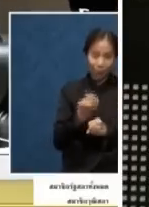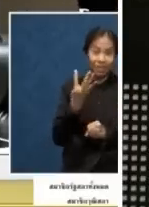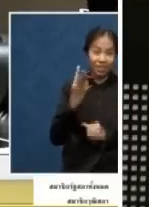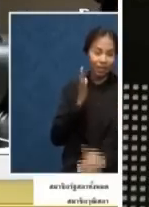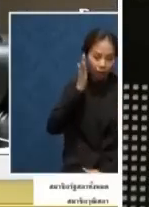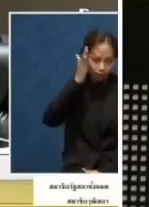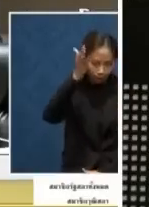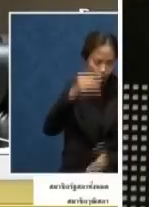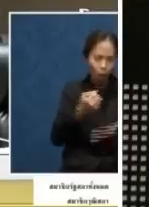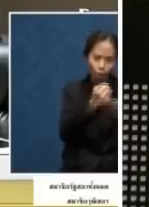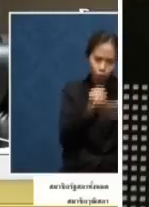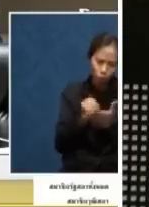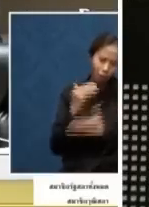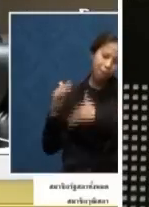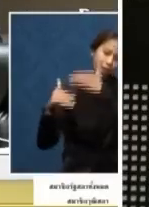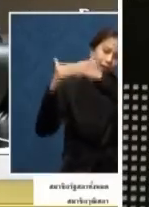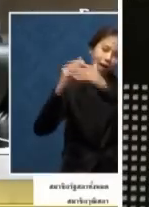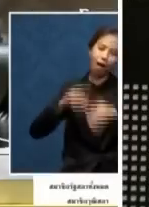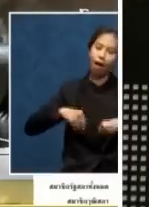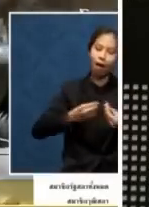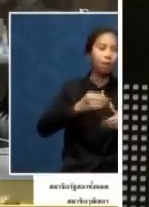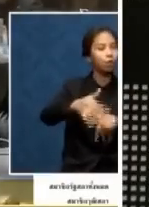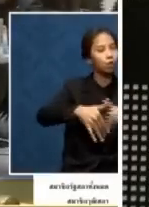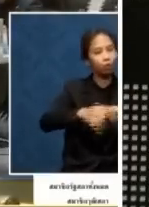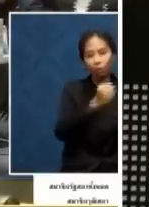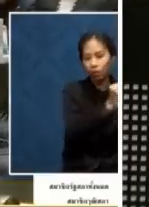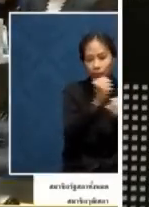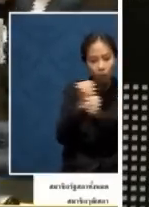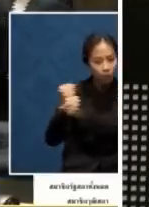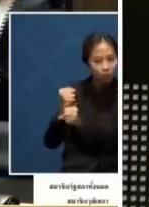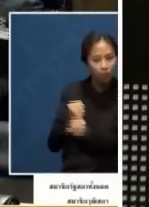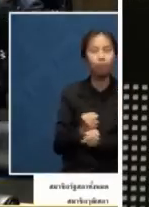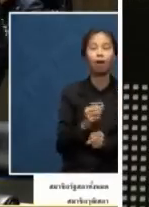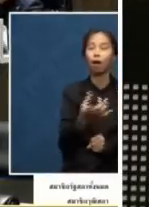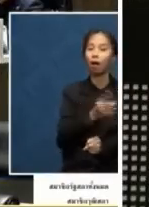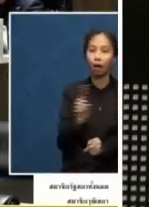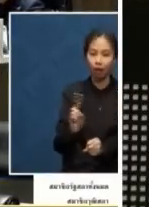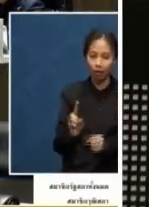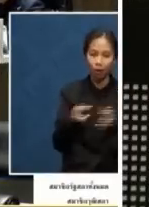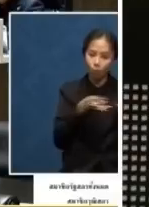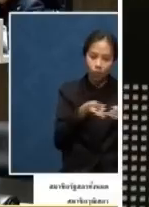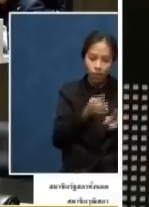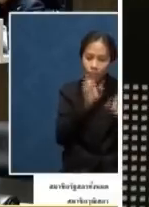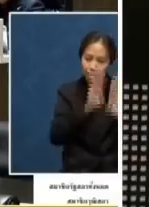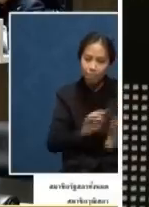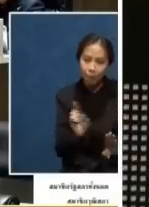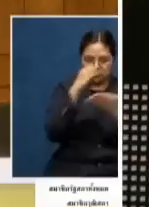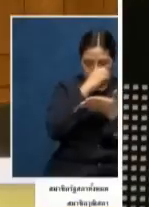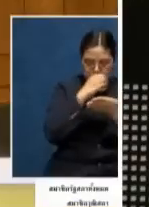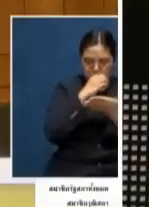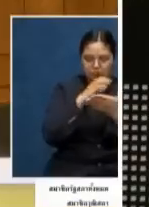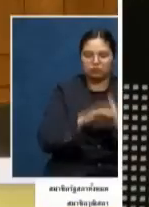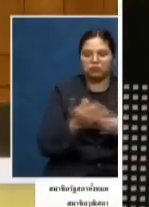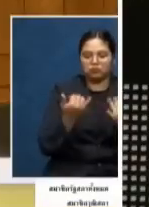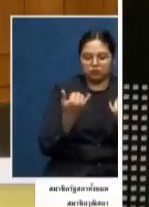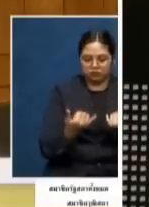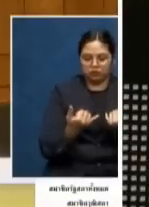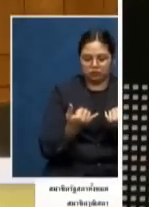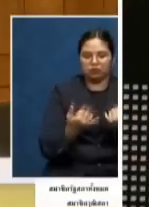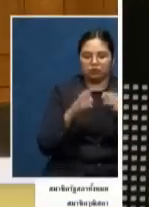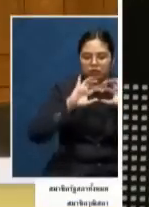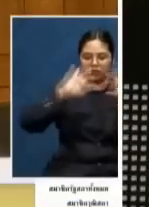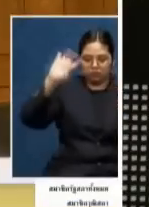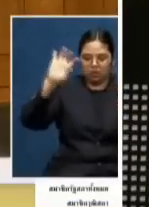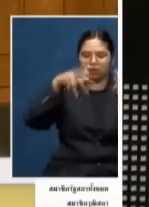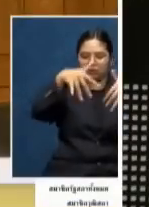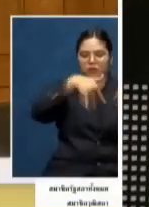ในระดับที่เหมาะสมส่วนรถไฟฟ้า20บาทตลอดสายไม่บรรจุในนโยบายรัฐบาลเลยนะอันนี้คุณจตุพรบอกแล้วก็บอกว่าแบบนี้